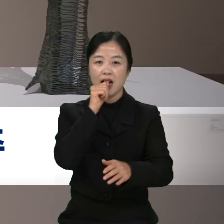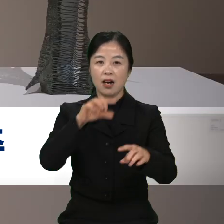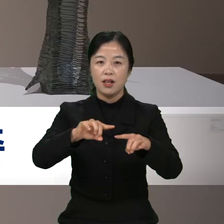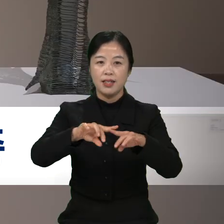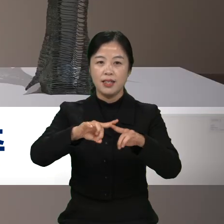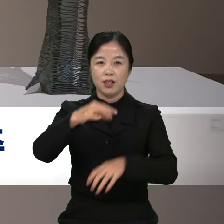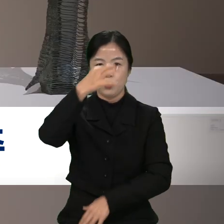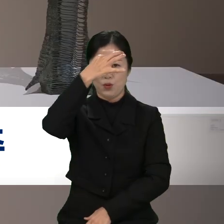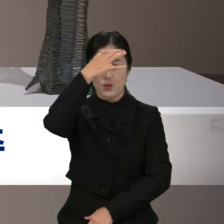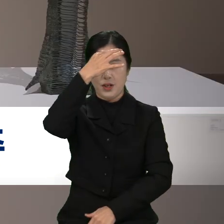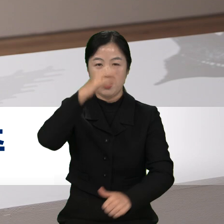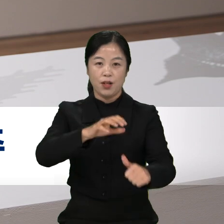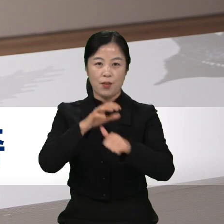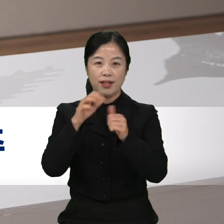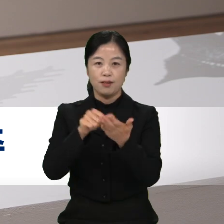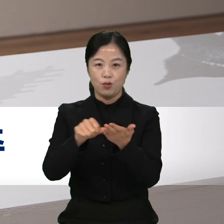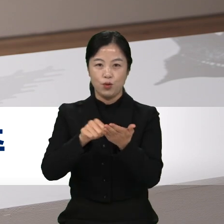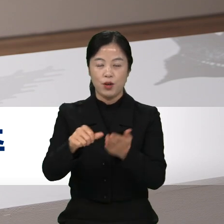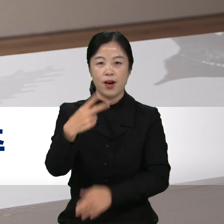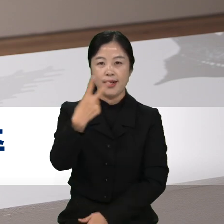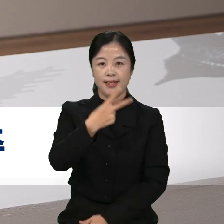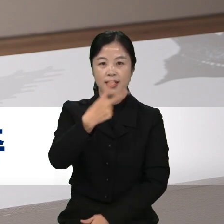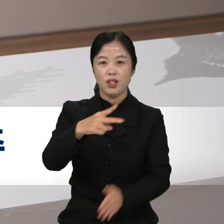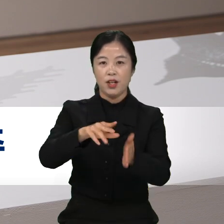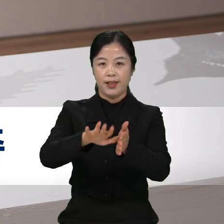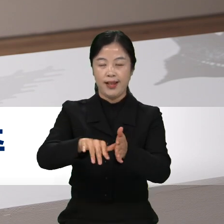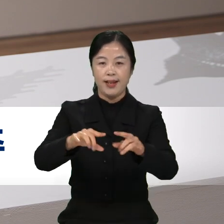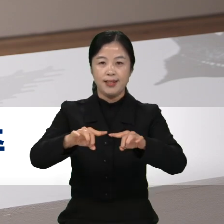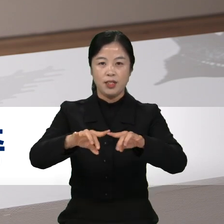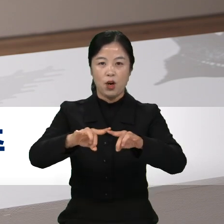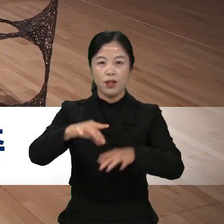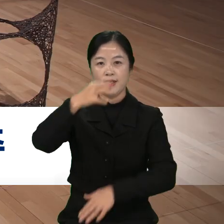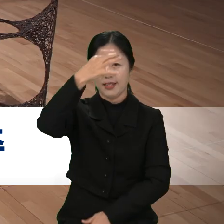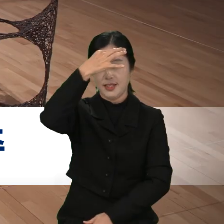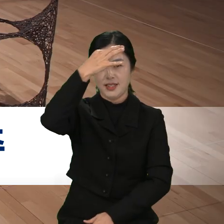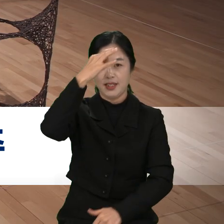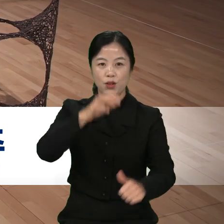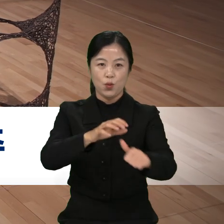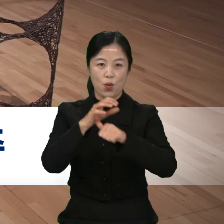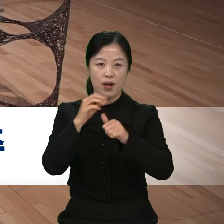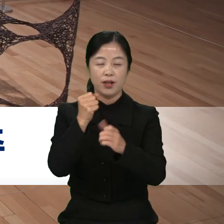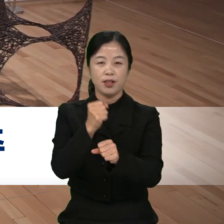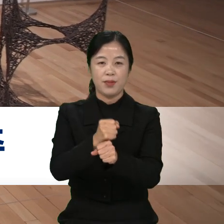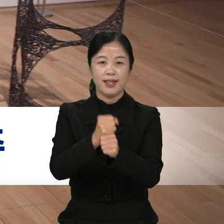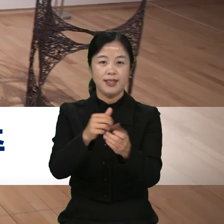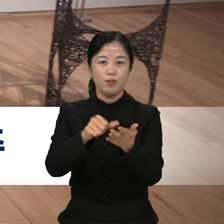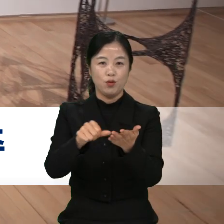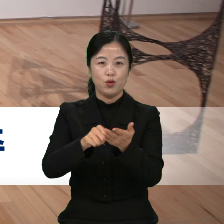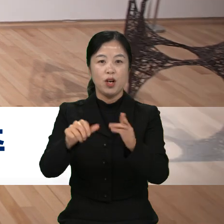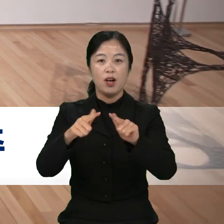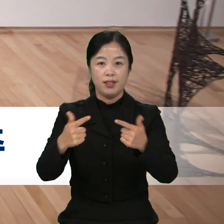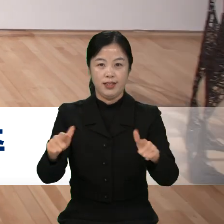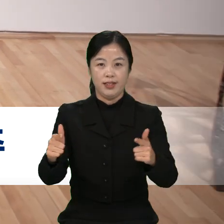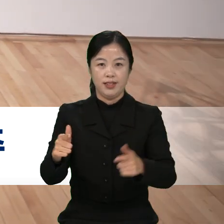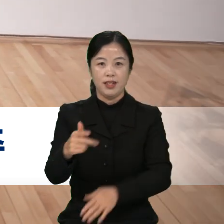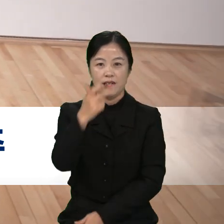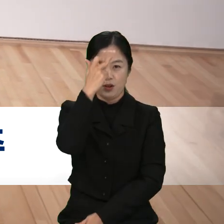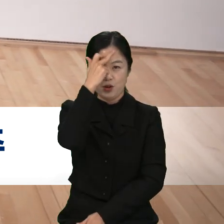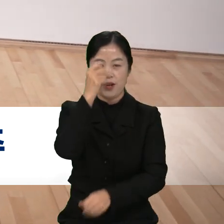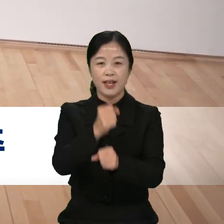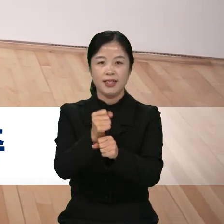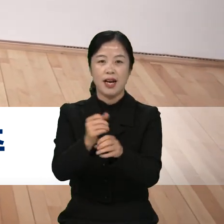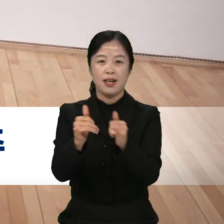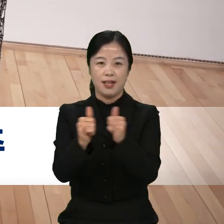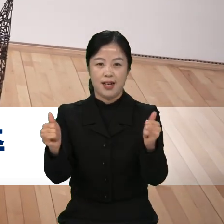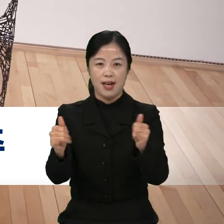철용접 터 2000년대 변환기의 홀로그램 전기 발광 등 테크놀로지를 도입한 금속 조각까지